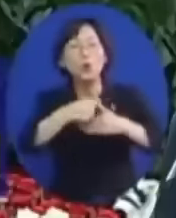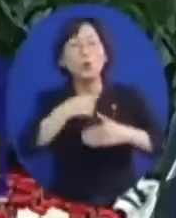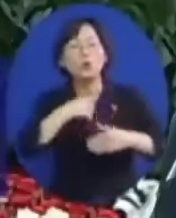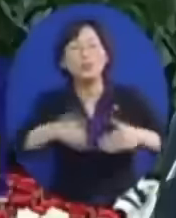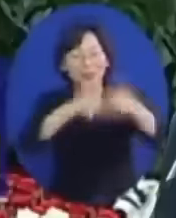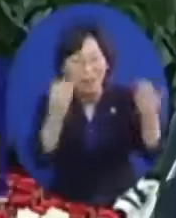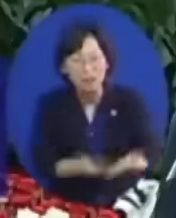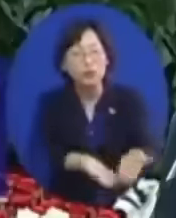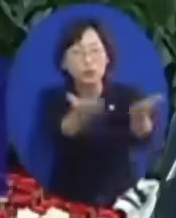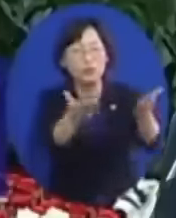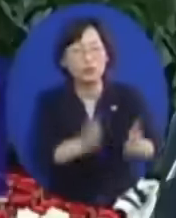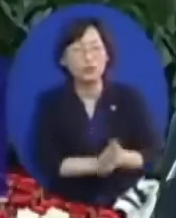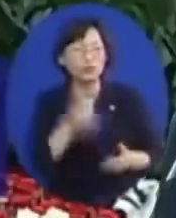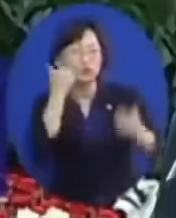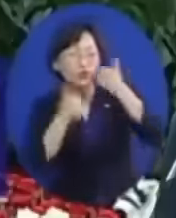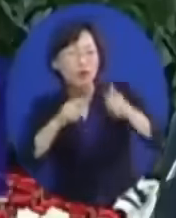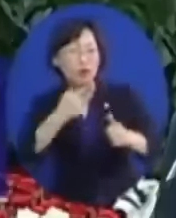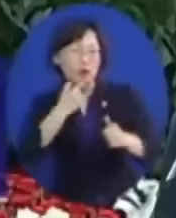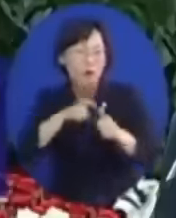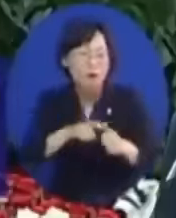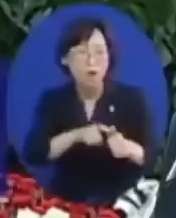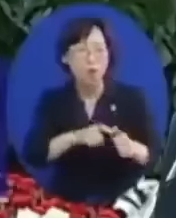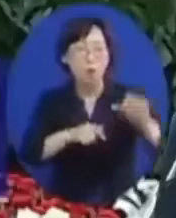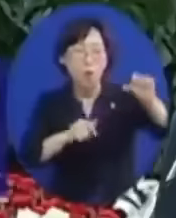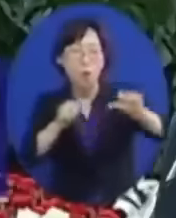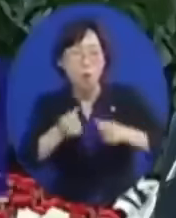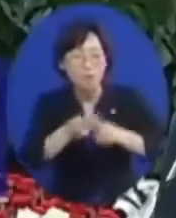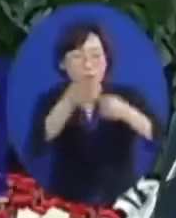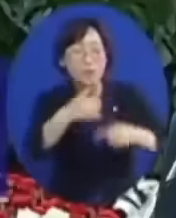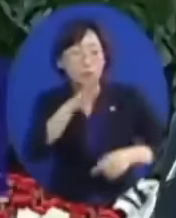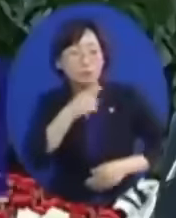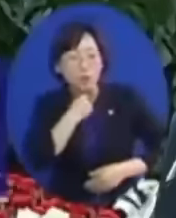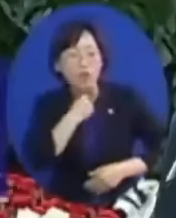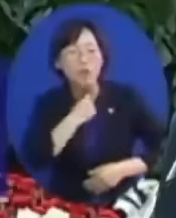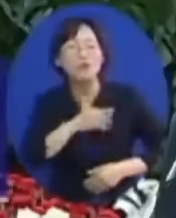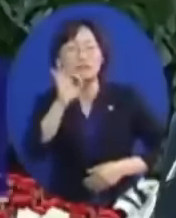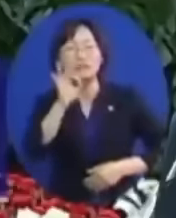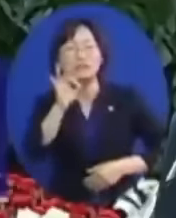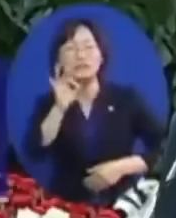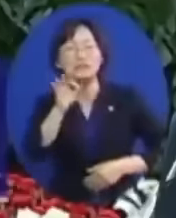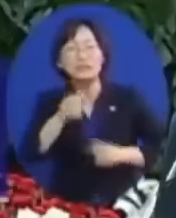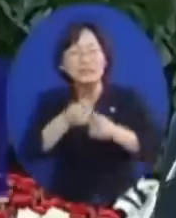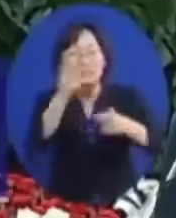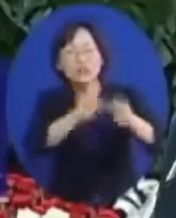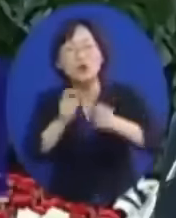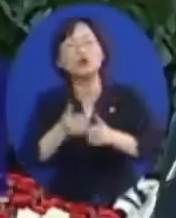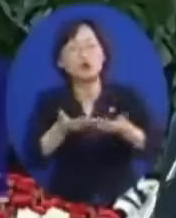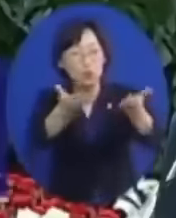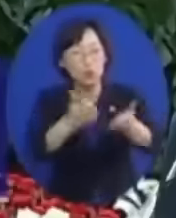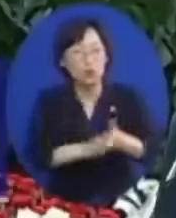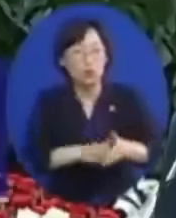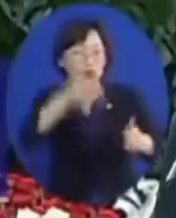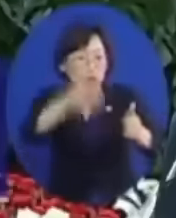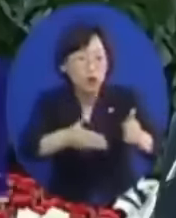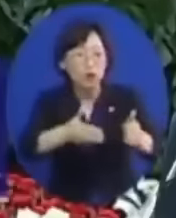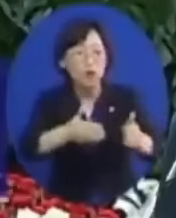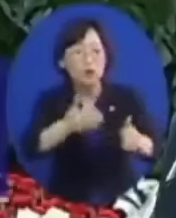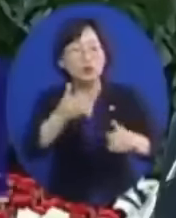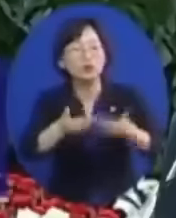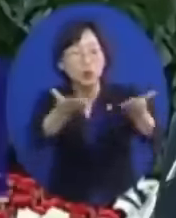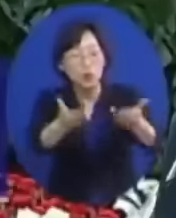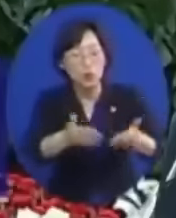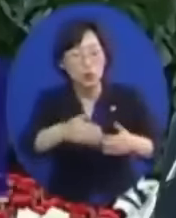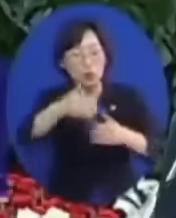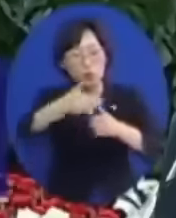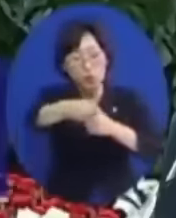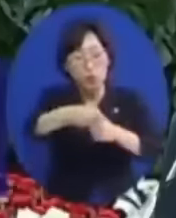하며 또 누구든지 너를 억지로 오리를 가게 하거든 그 사람과 심리를 동행하고 내게 구하는 자에게 주며 내게 꾸고자 하는 자에게